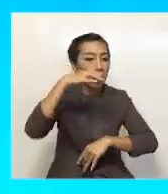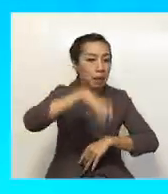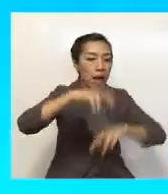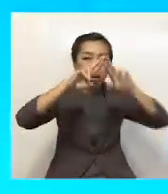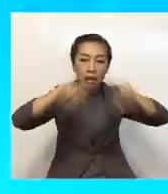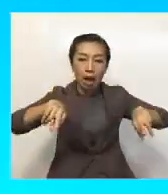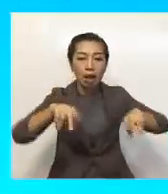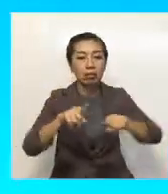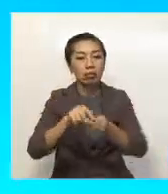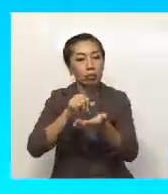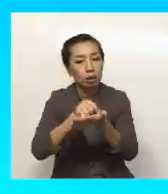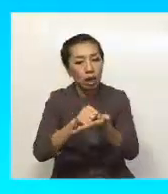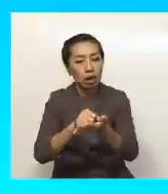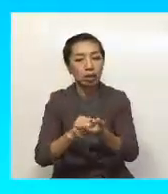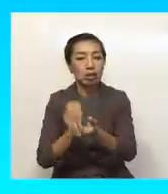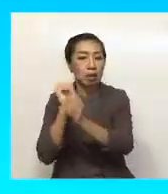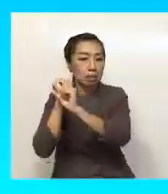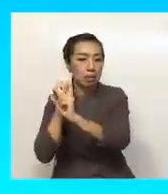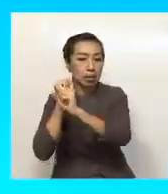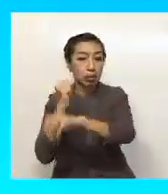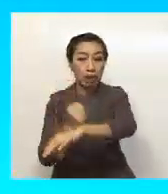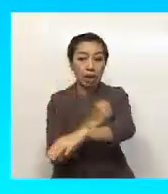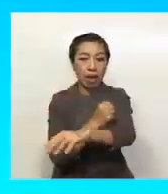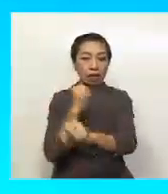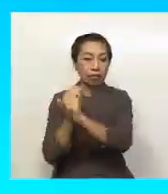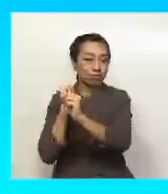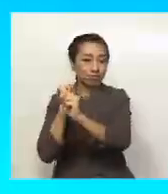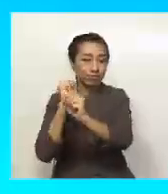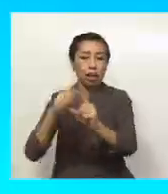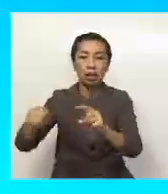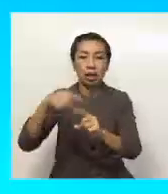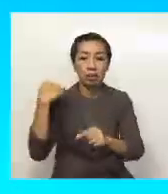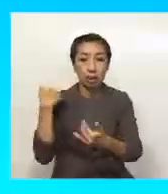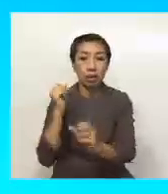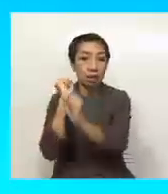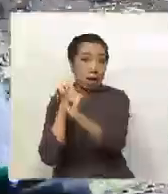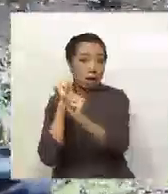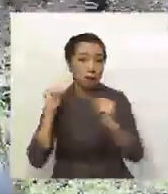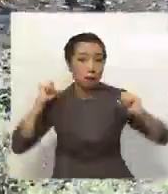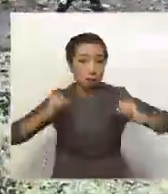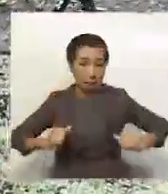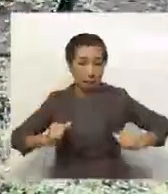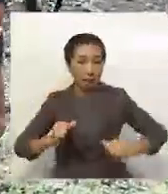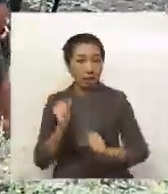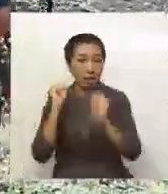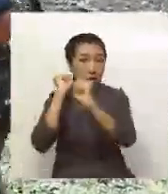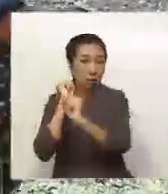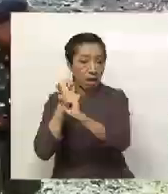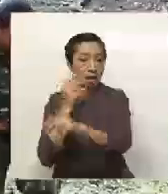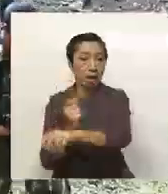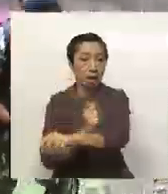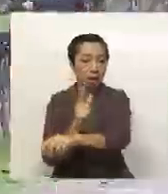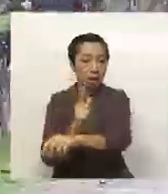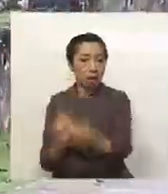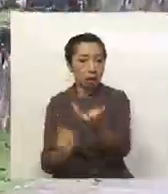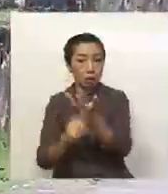ร้านอาหารการบริการขนสัมภาระของลูกหาบนะคะโดยอัตราค่าจ้างหาบสัมภาระขึ้นเขากิโลกรัมละไ